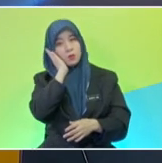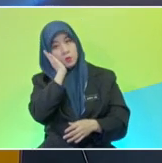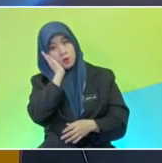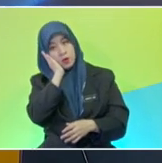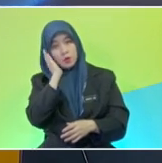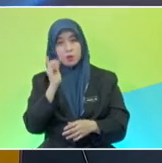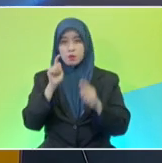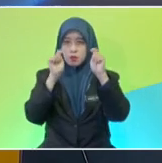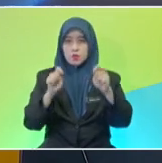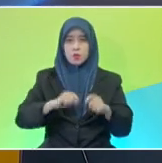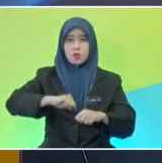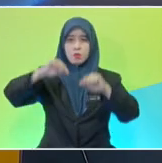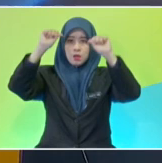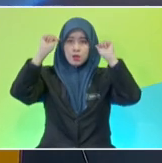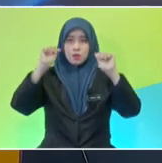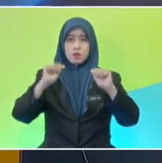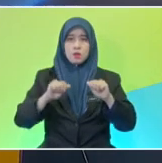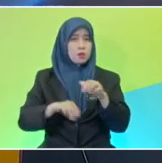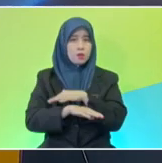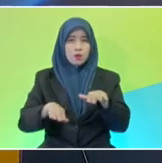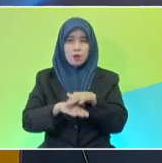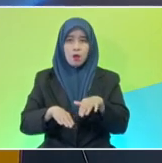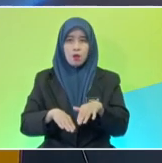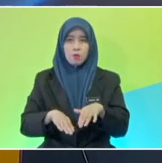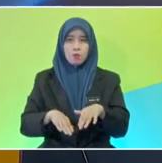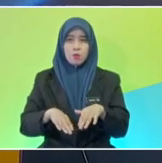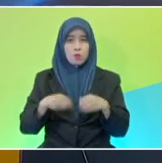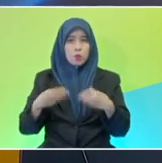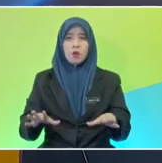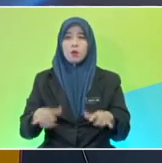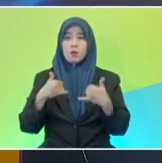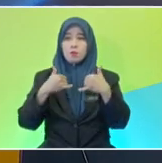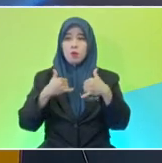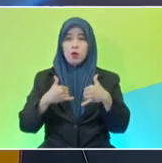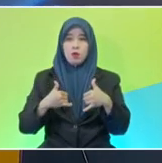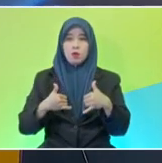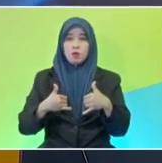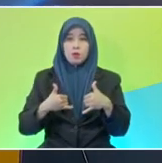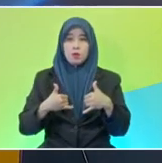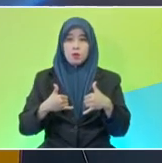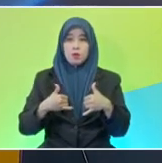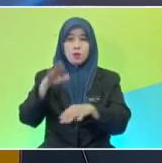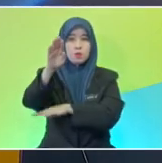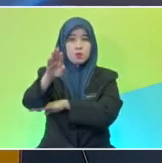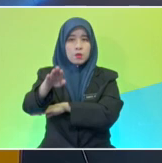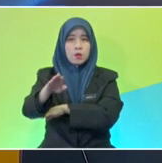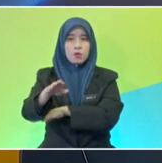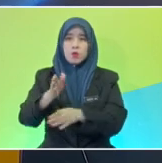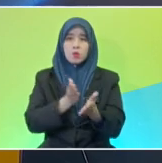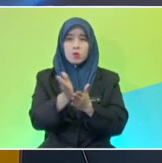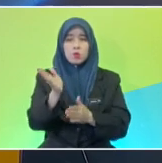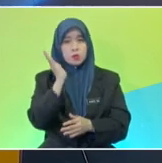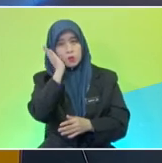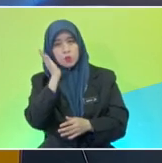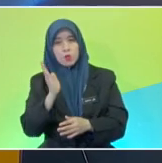tidur. Jangan lepas main dekat taman ni terus mandi. Jangan terus tidur. Jangan. Boleh tak? Kotor cikgu, badan kotor. Ya,